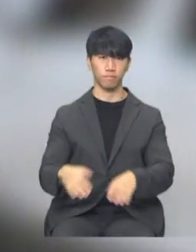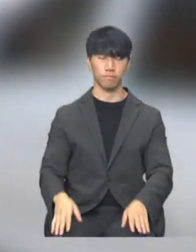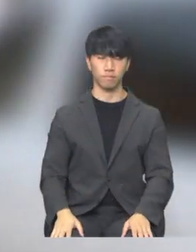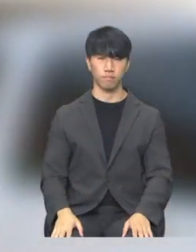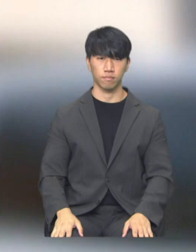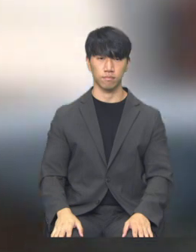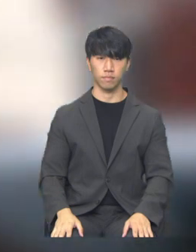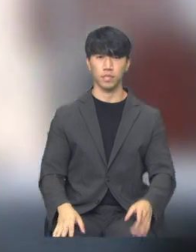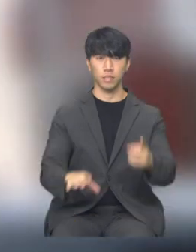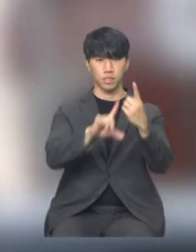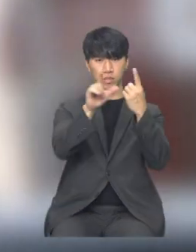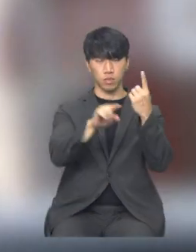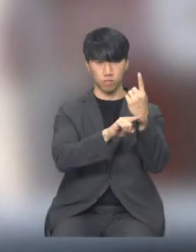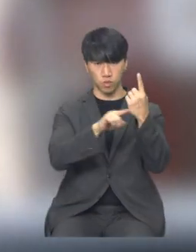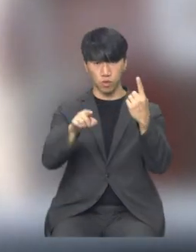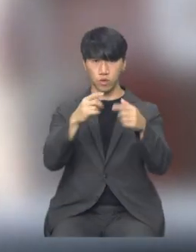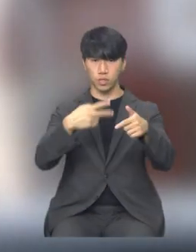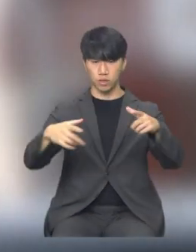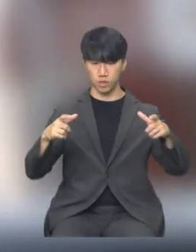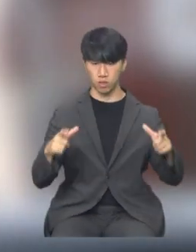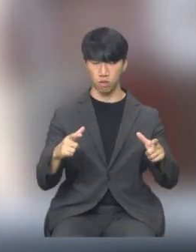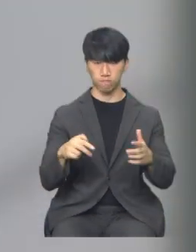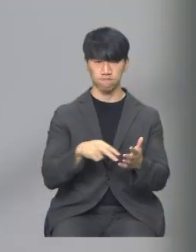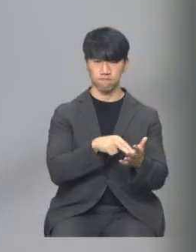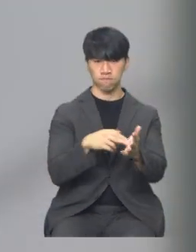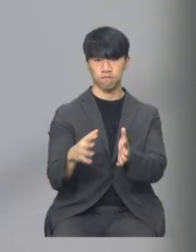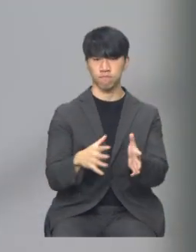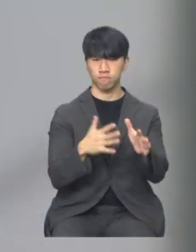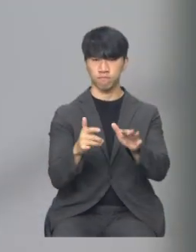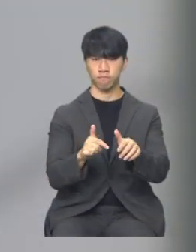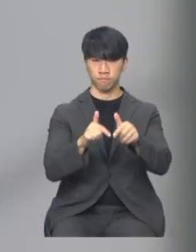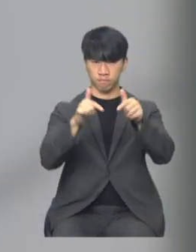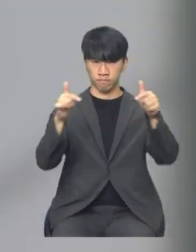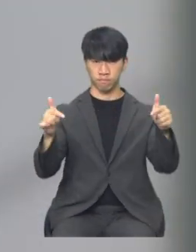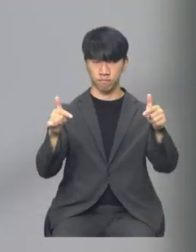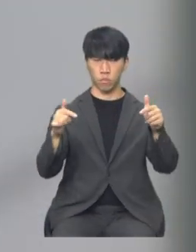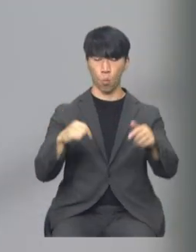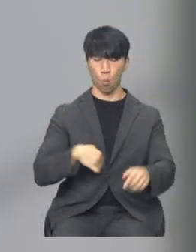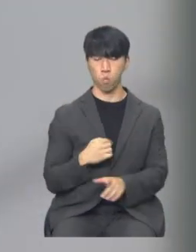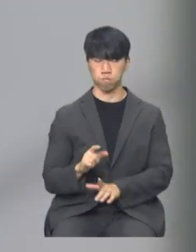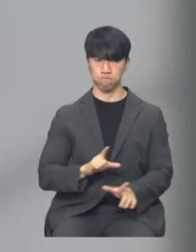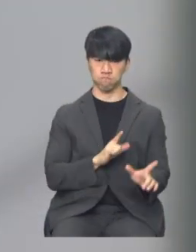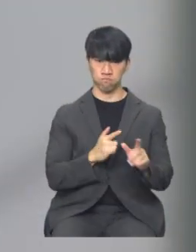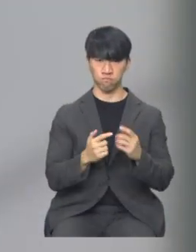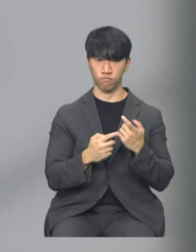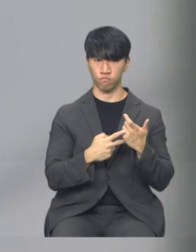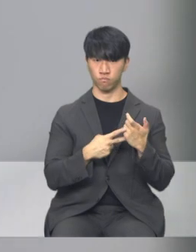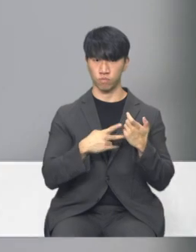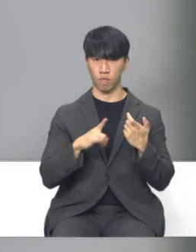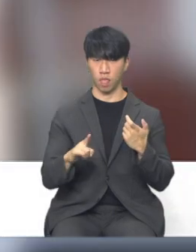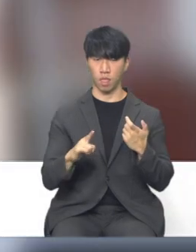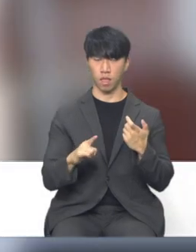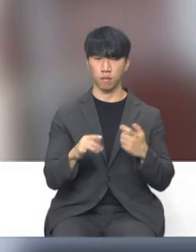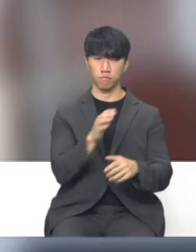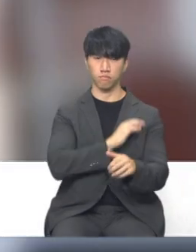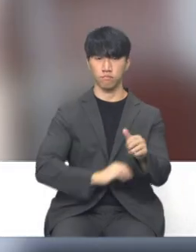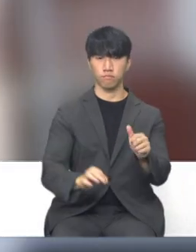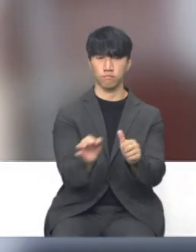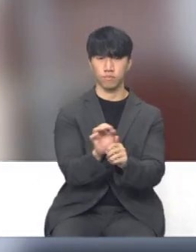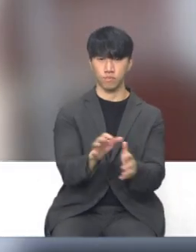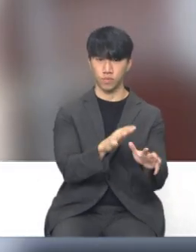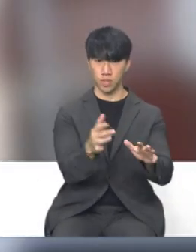올해 초부터 인천에선 고독사가 잇따랐습니다. 혼자 살던 60대 기초생활수급자가 숨진 채